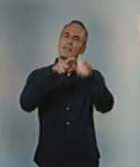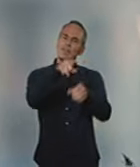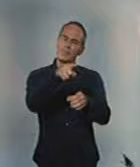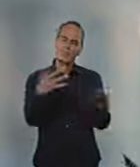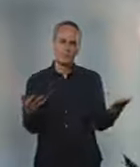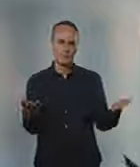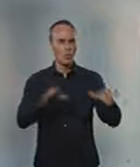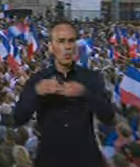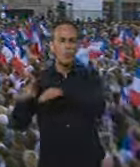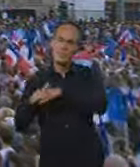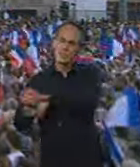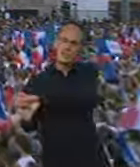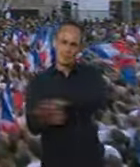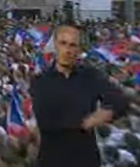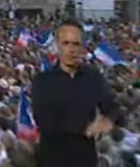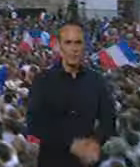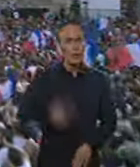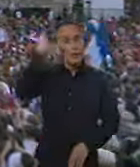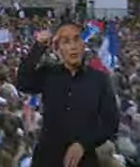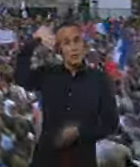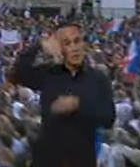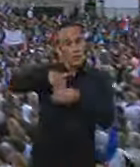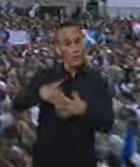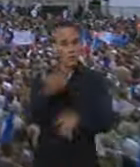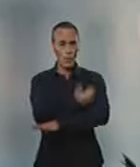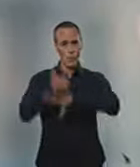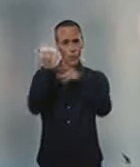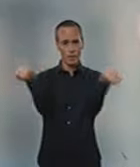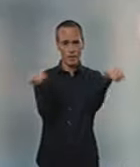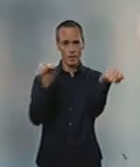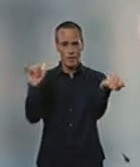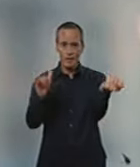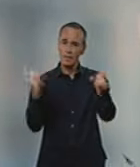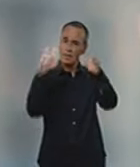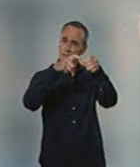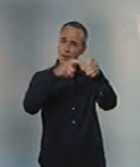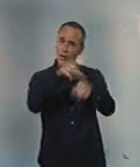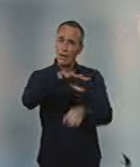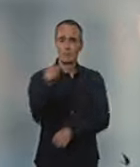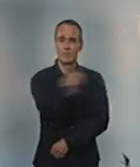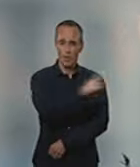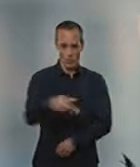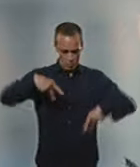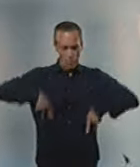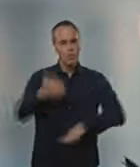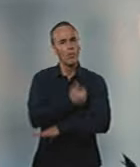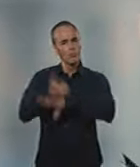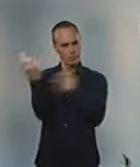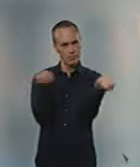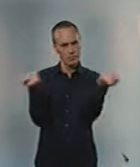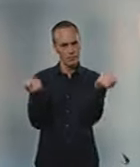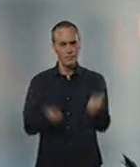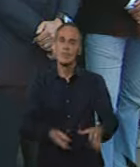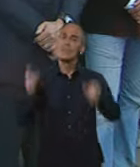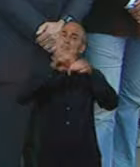dans la République ce ne sont pas les syndicats qui gouvernent c'est le gouvernement ce ne sont pas les syndicats qui font la